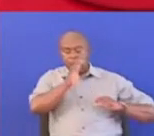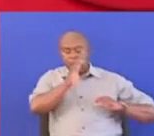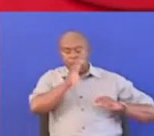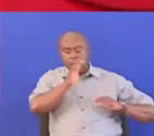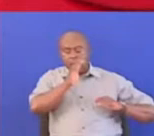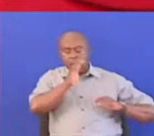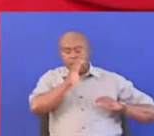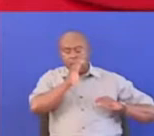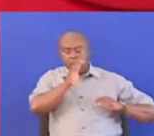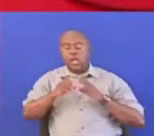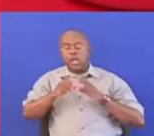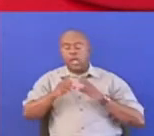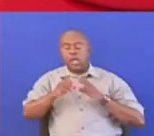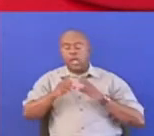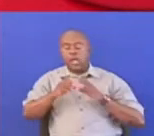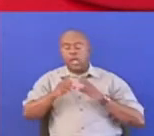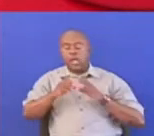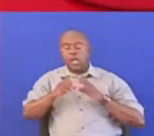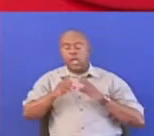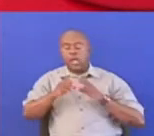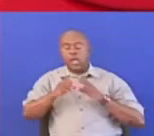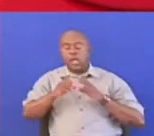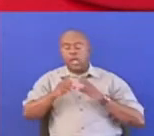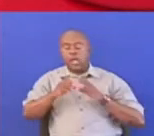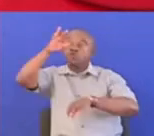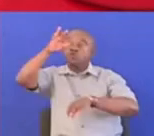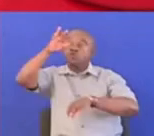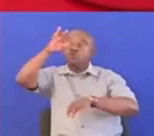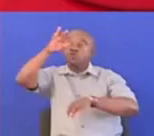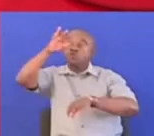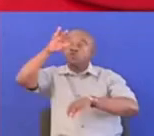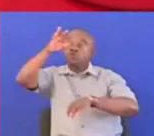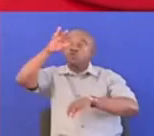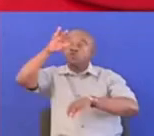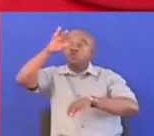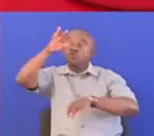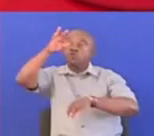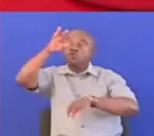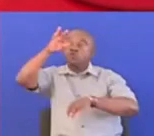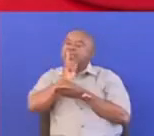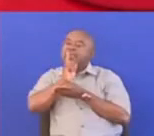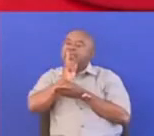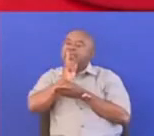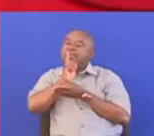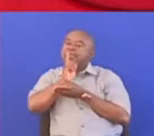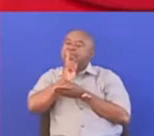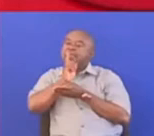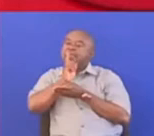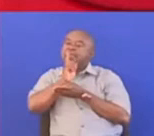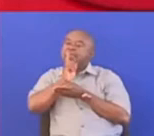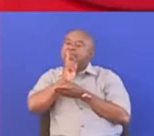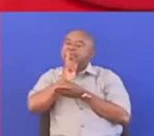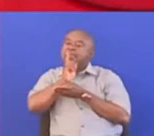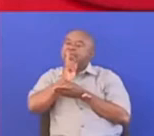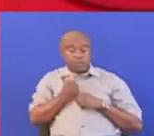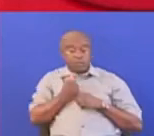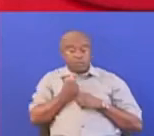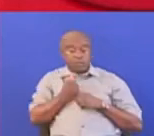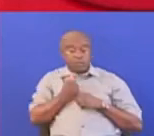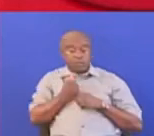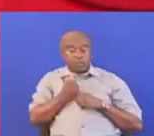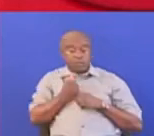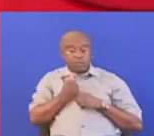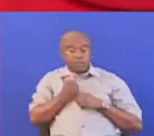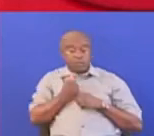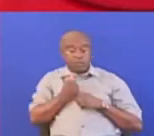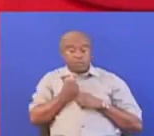Lakini bila kusahau muhakikishe kwamba mnaenda kuhakikisha vijana wanakwenda kupewa elimu ili